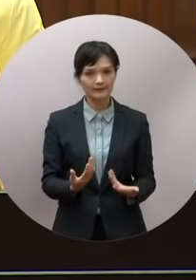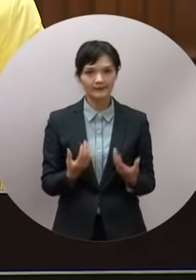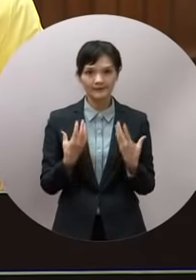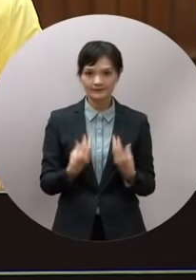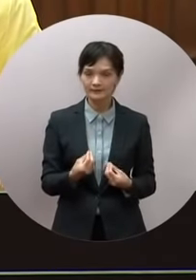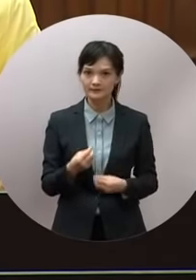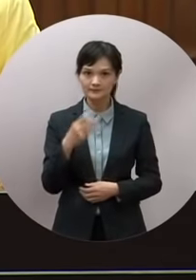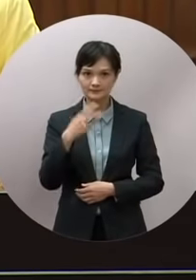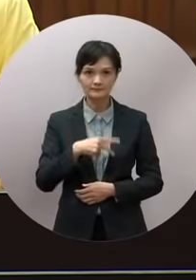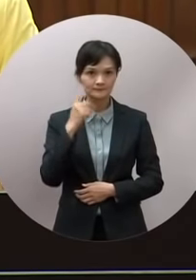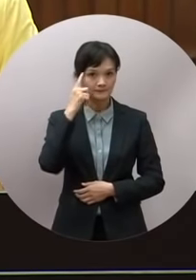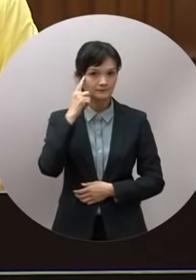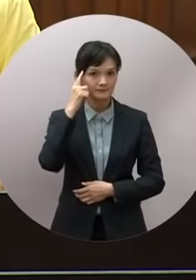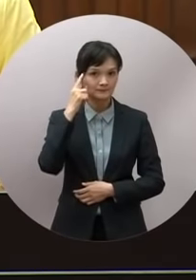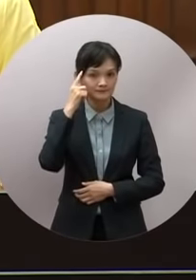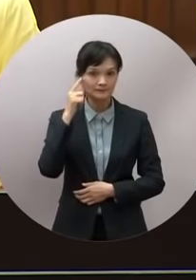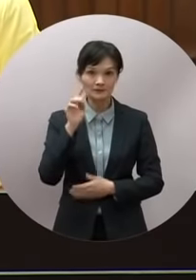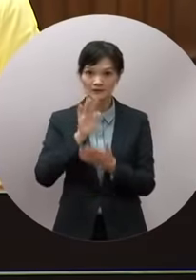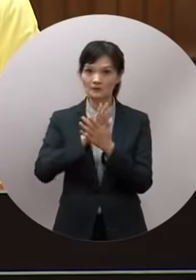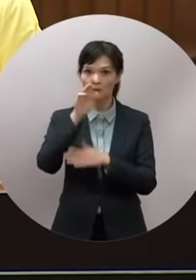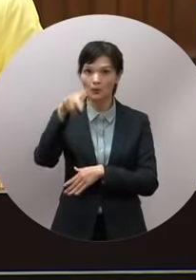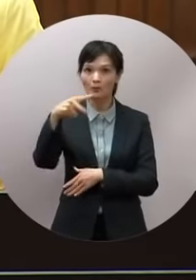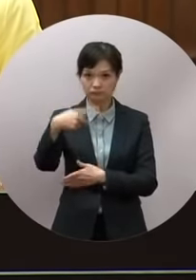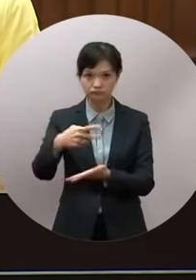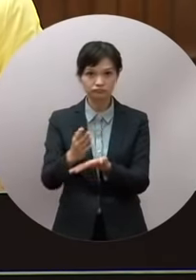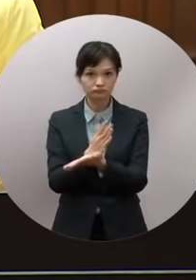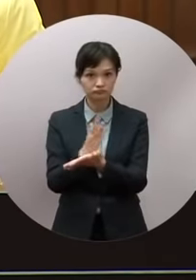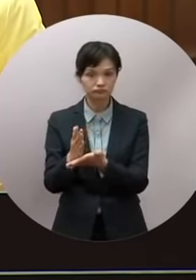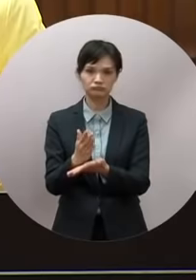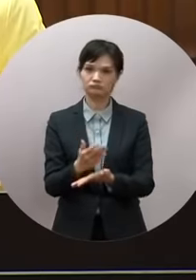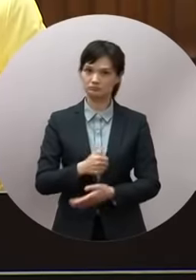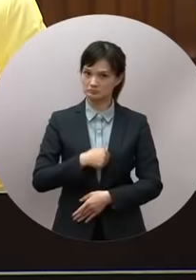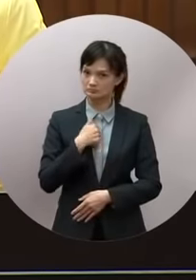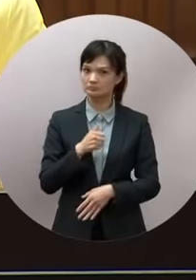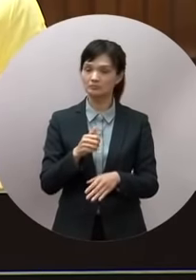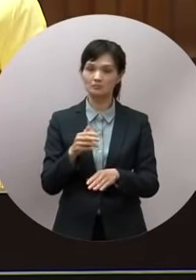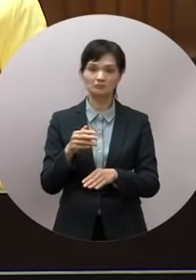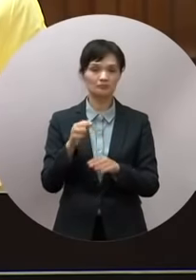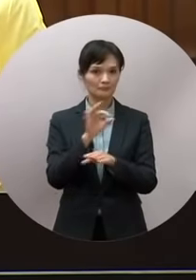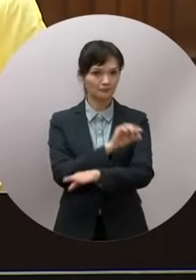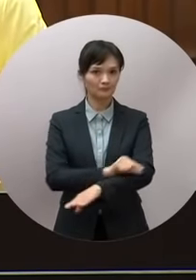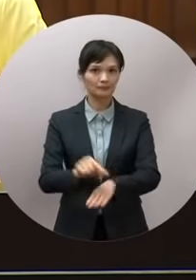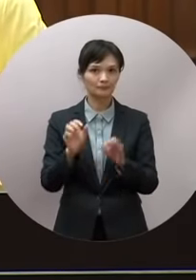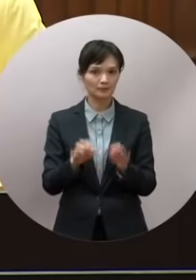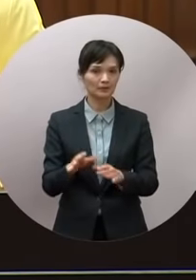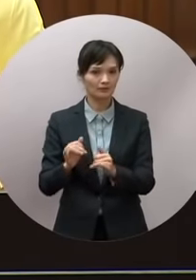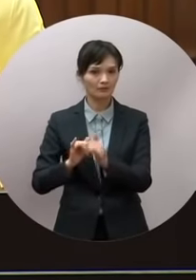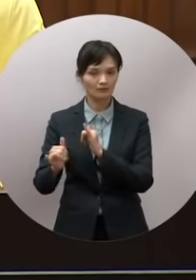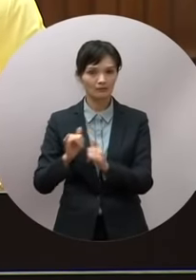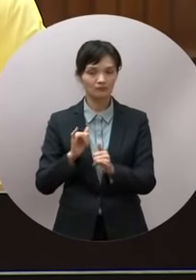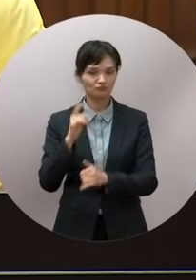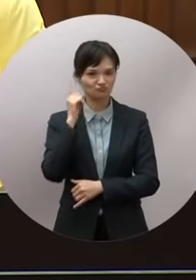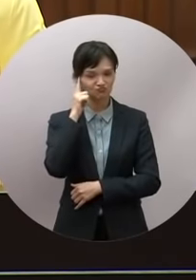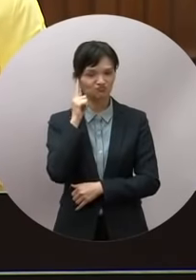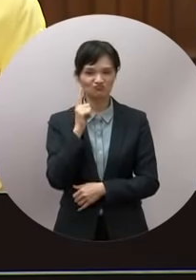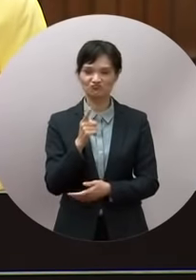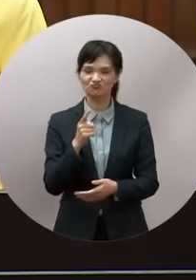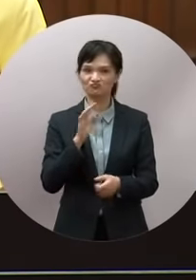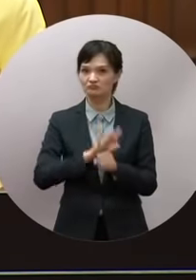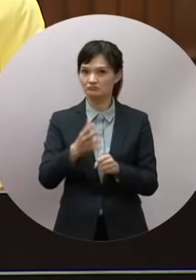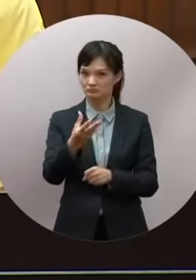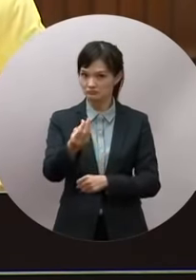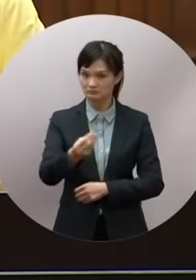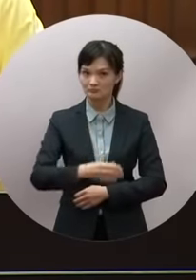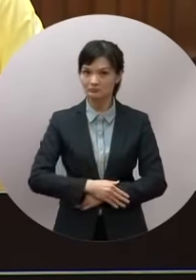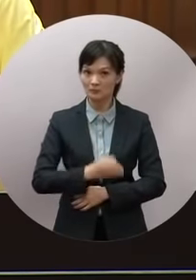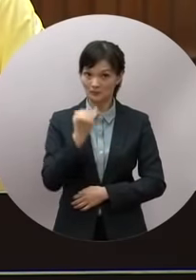我们还要说以后再来评估，这真的也不符合地方的期待。所以这边哈也要拜托部